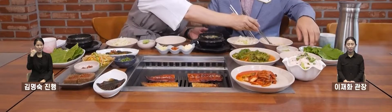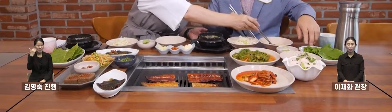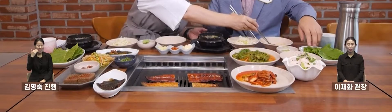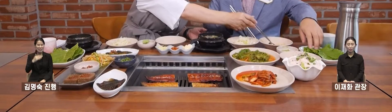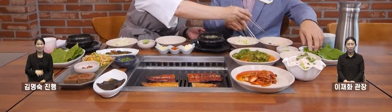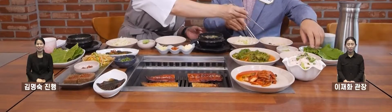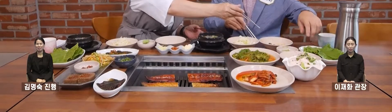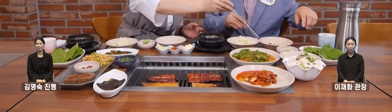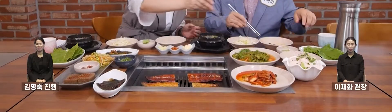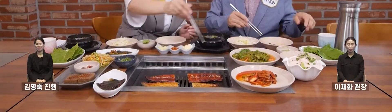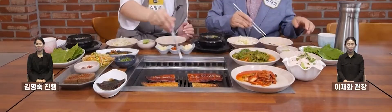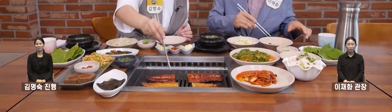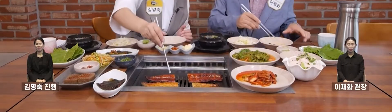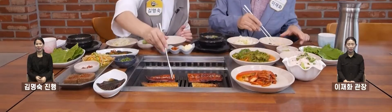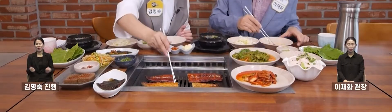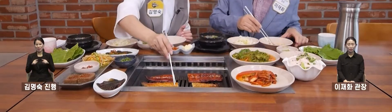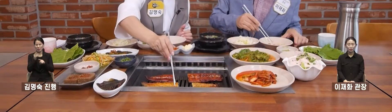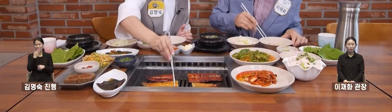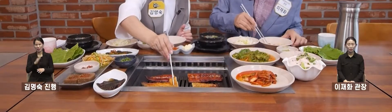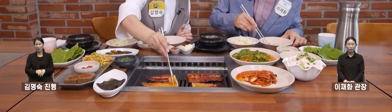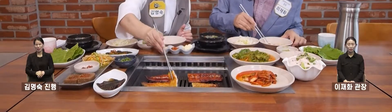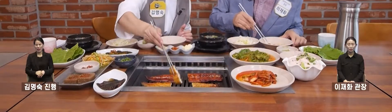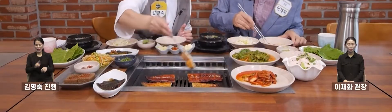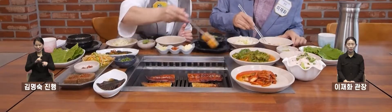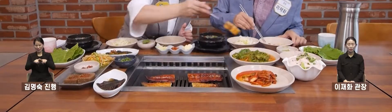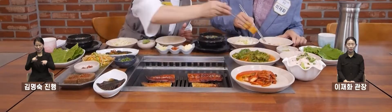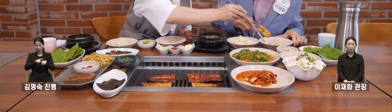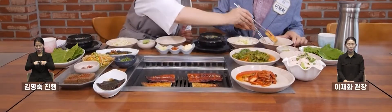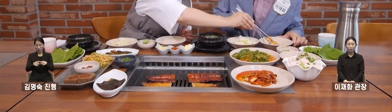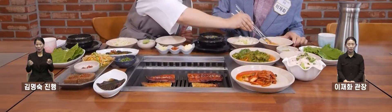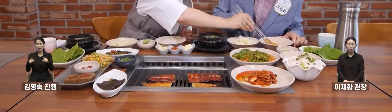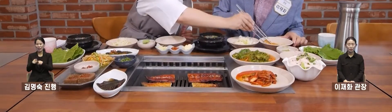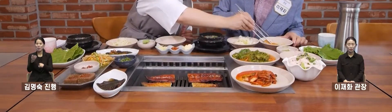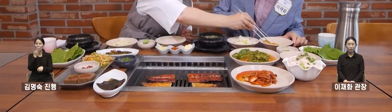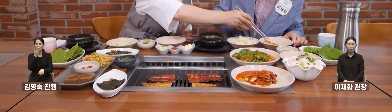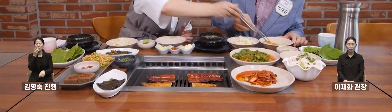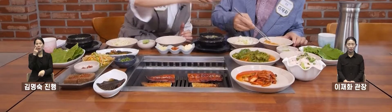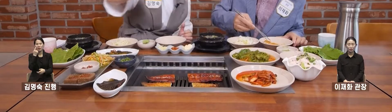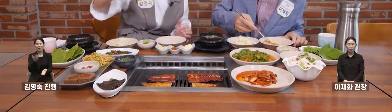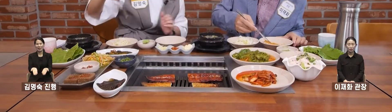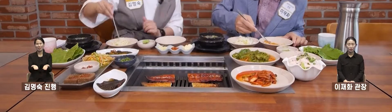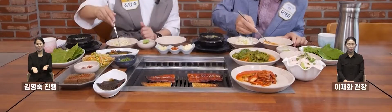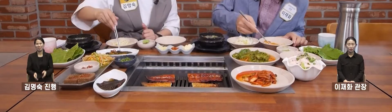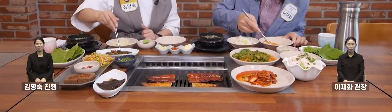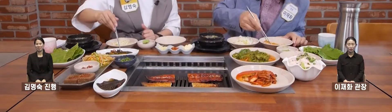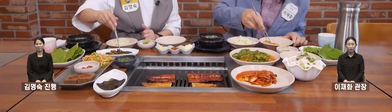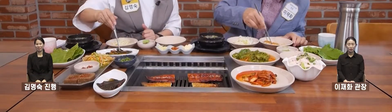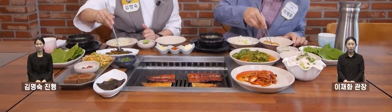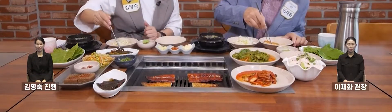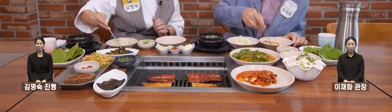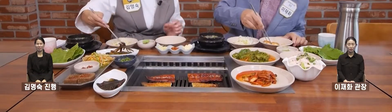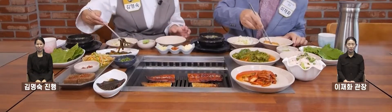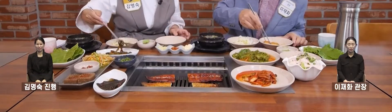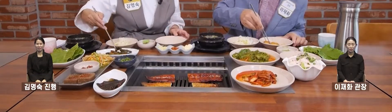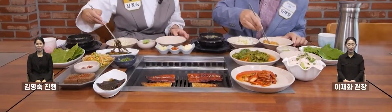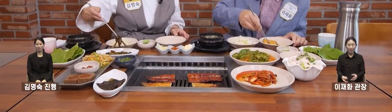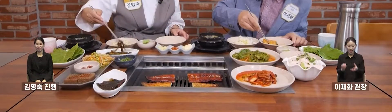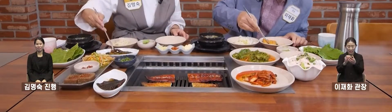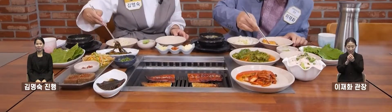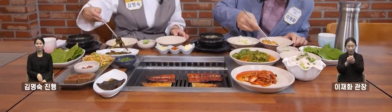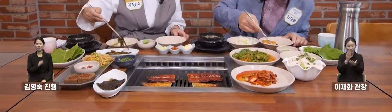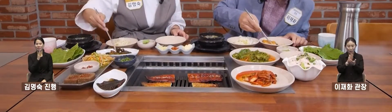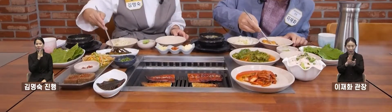여기 파김치 앞접시에 놓았습니다. 그 다음에 장어도 놓았습니다. 사 먹지 말고